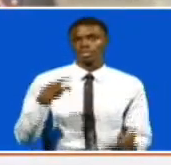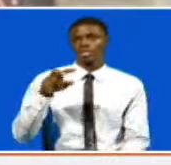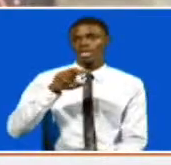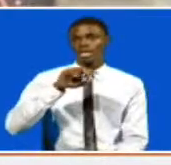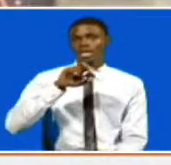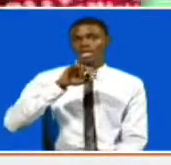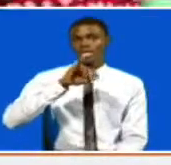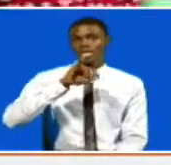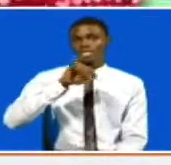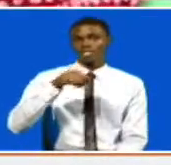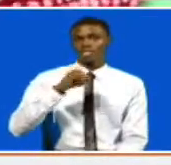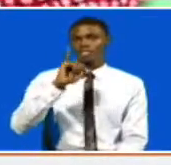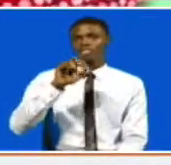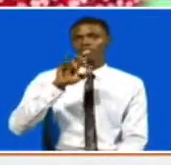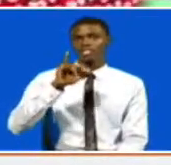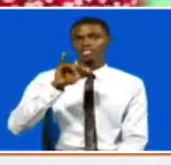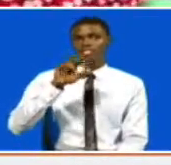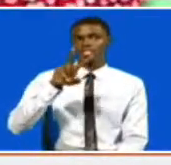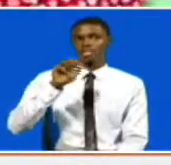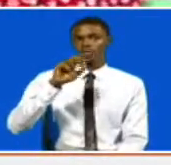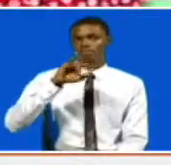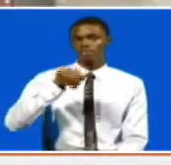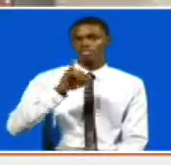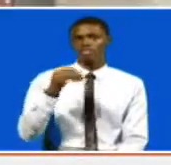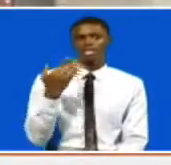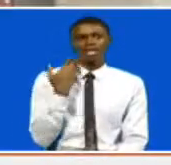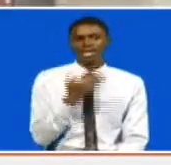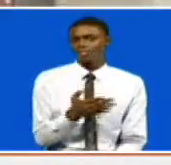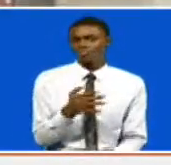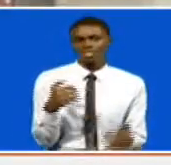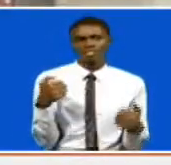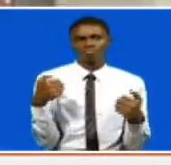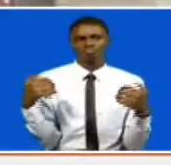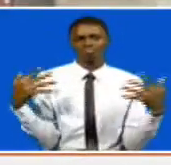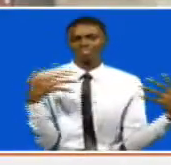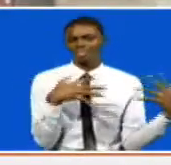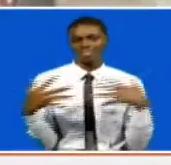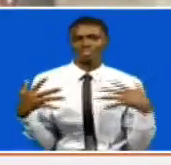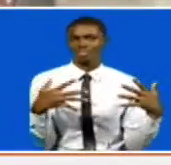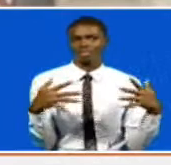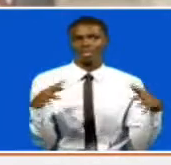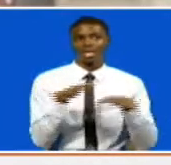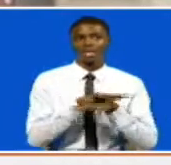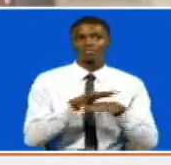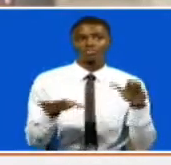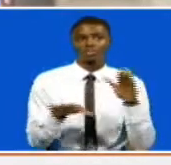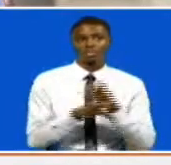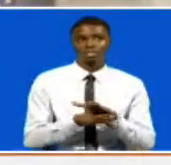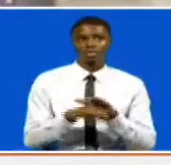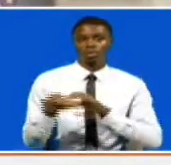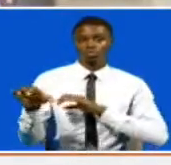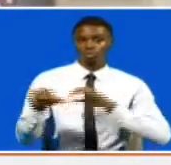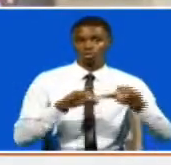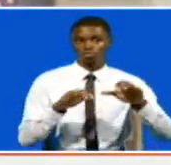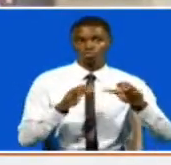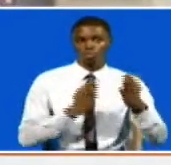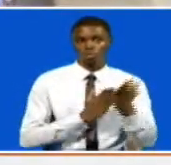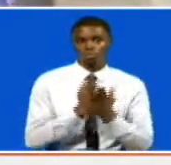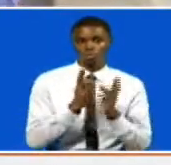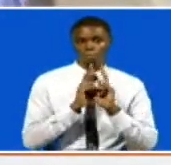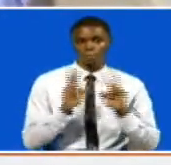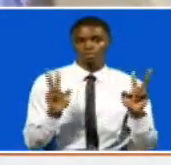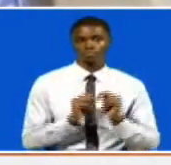Jibaji Gardens. Tutaki mambo ya vita. Kila kitu tutafanya kwa njia ya